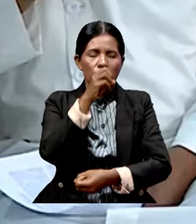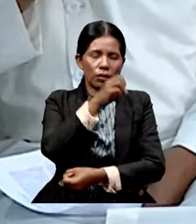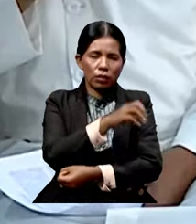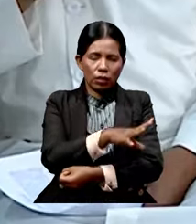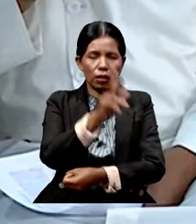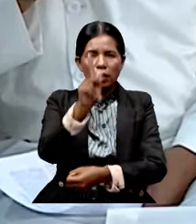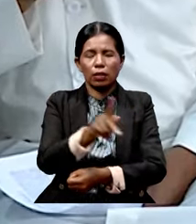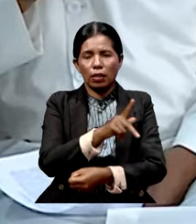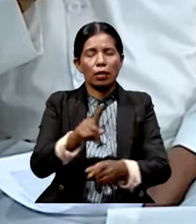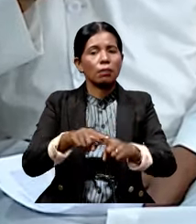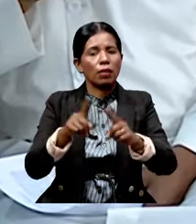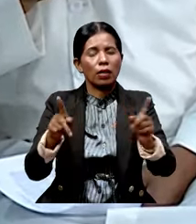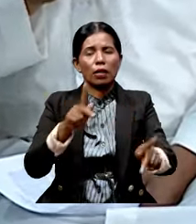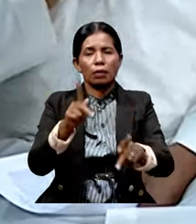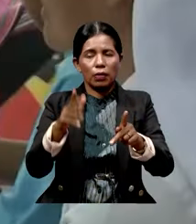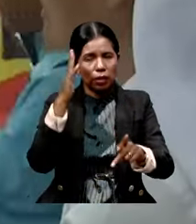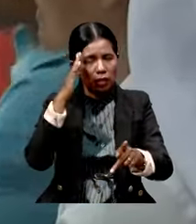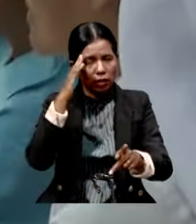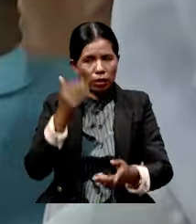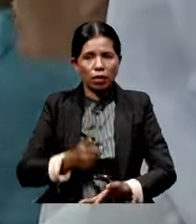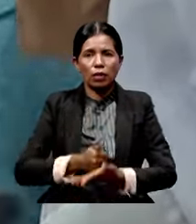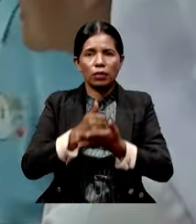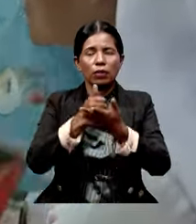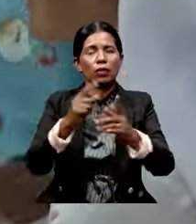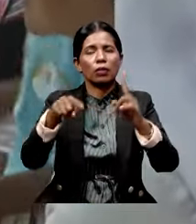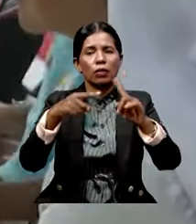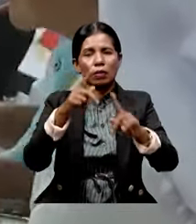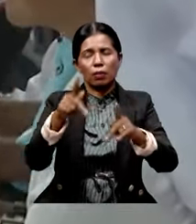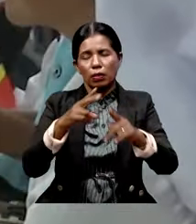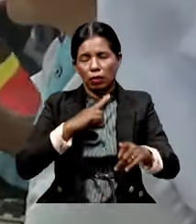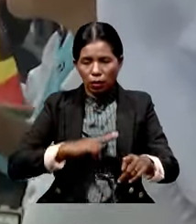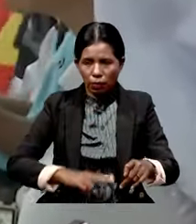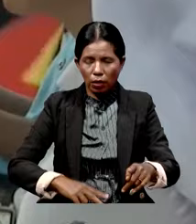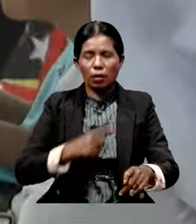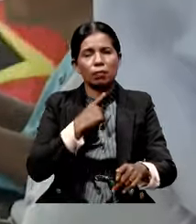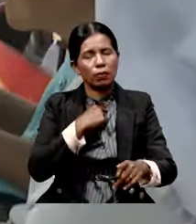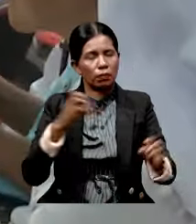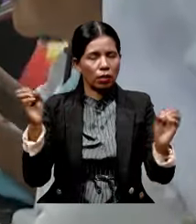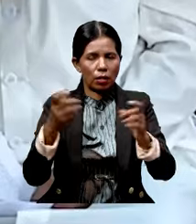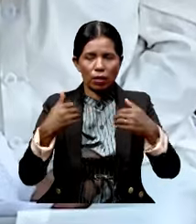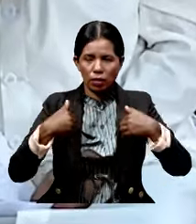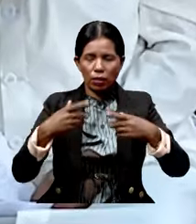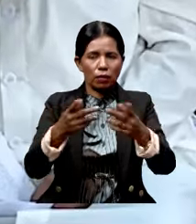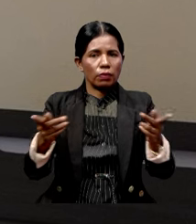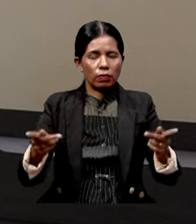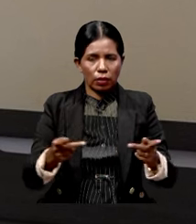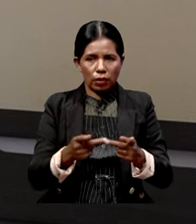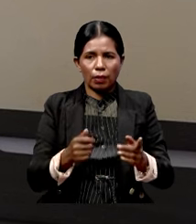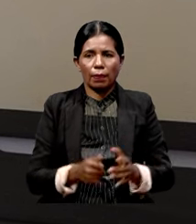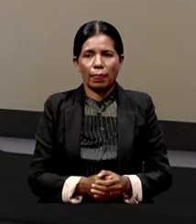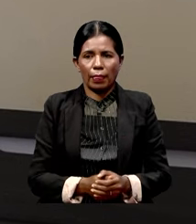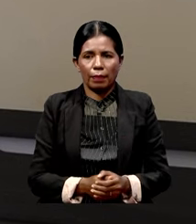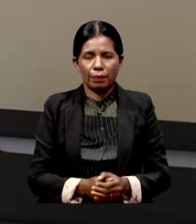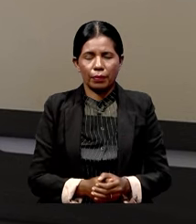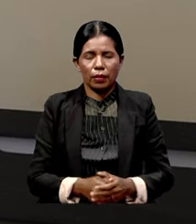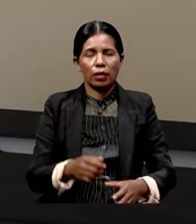sarane katolika mai be ida nebe hatene tulun wainhira ema seluk hamlaha Hamrok nulai hafatin. Ketika Bapak Paus bertemu langsung